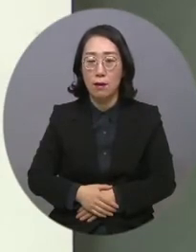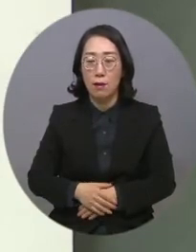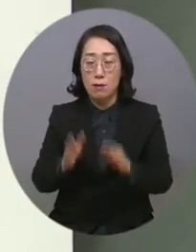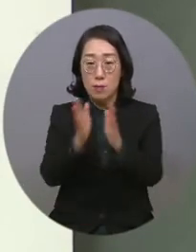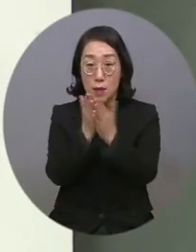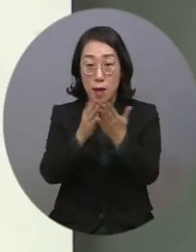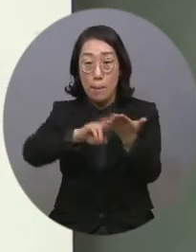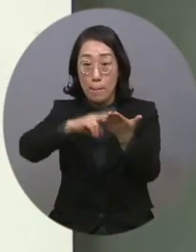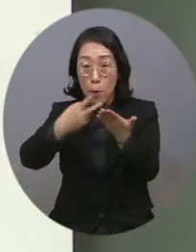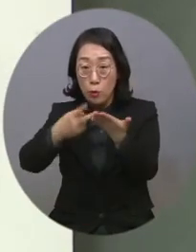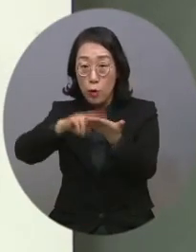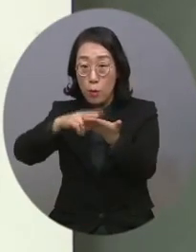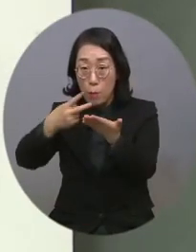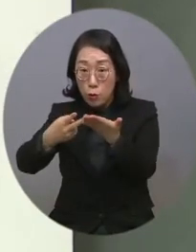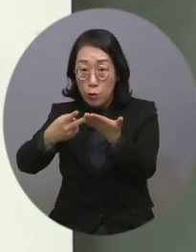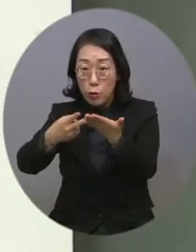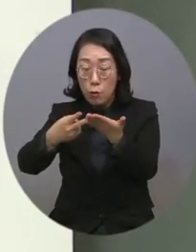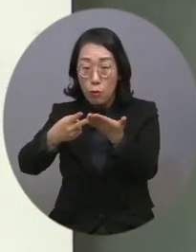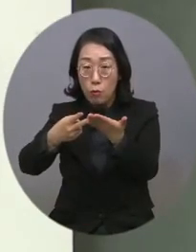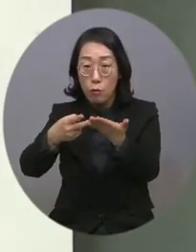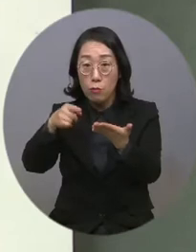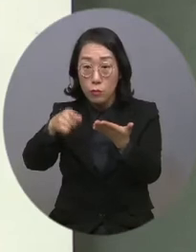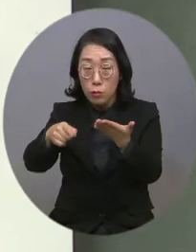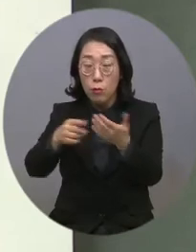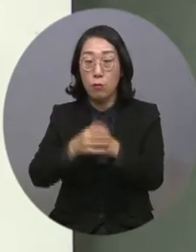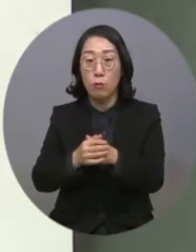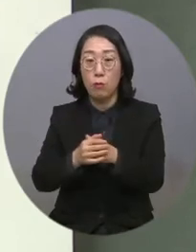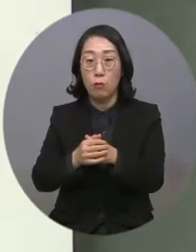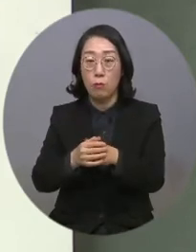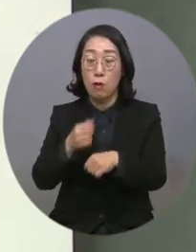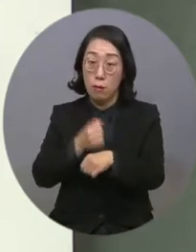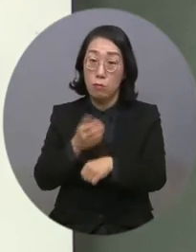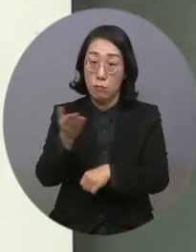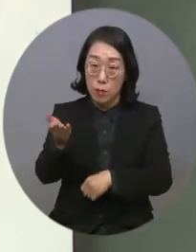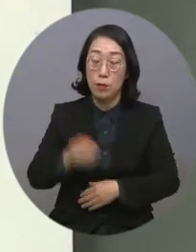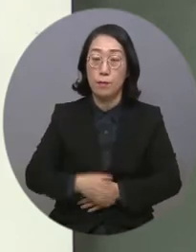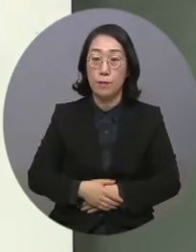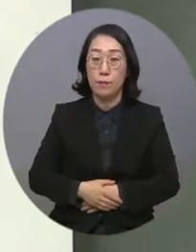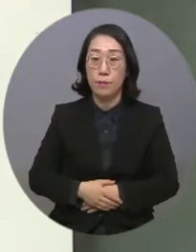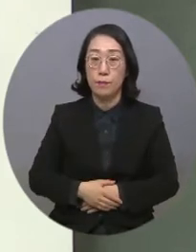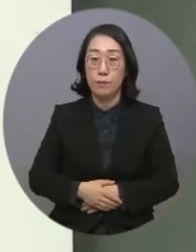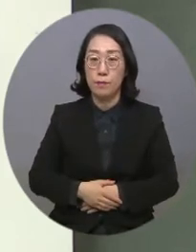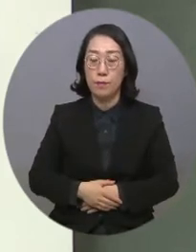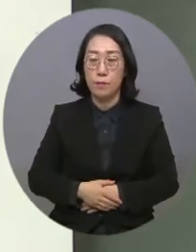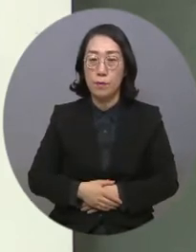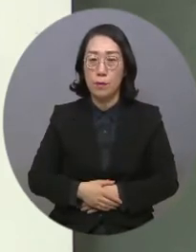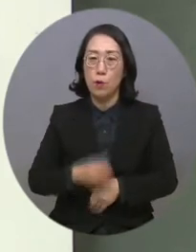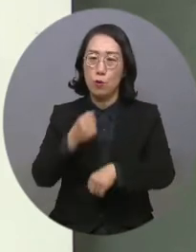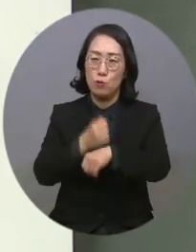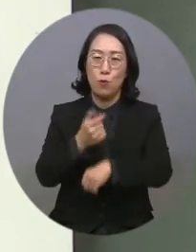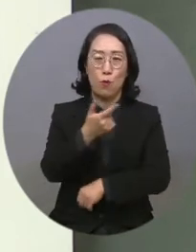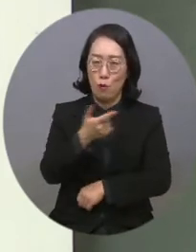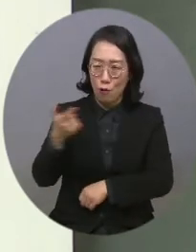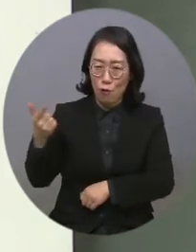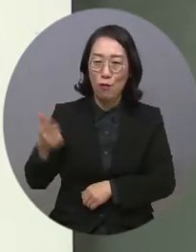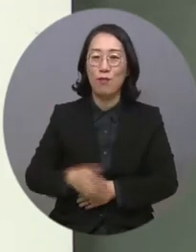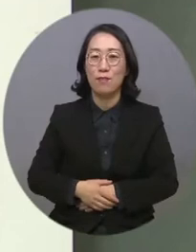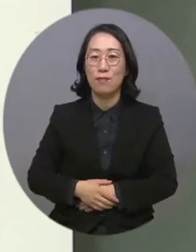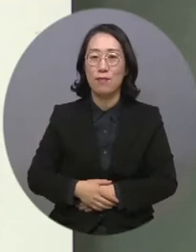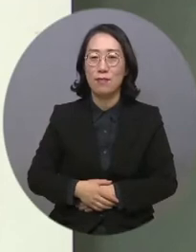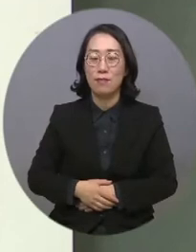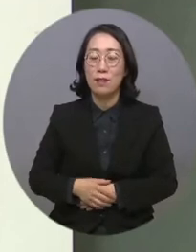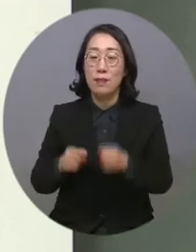넘는 체코 문학의 서적을 번역을 해서 또 큰 공로를 세우고 그런 그